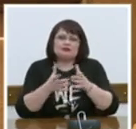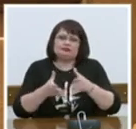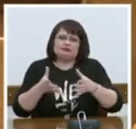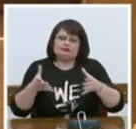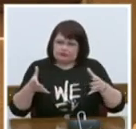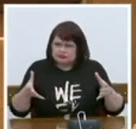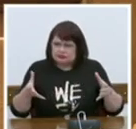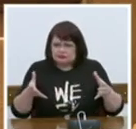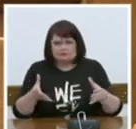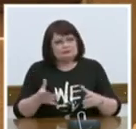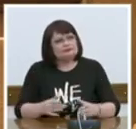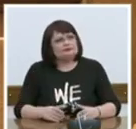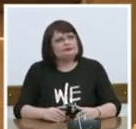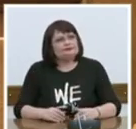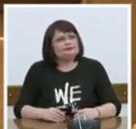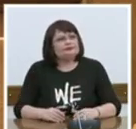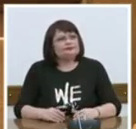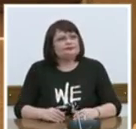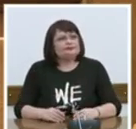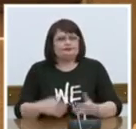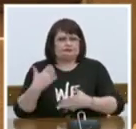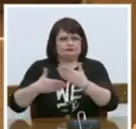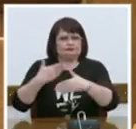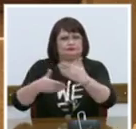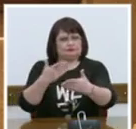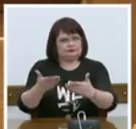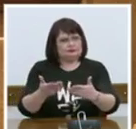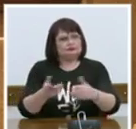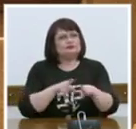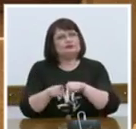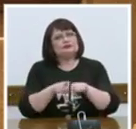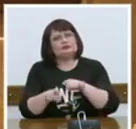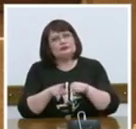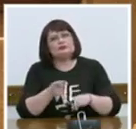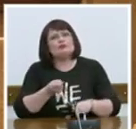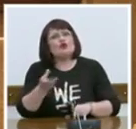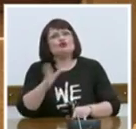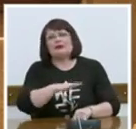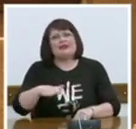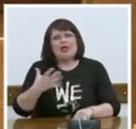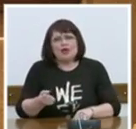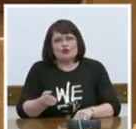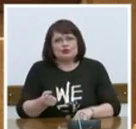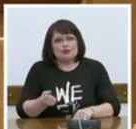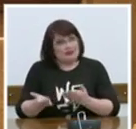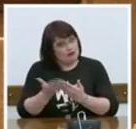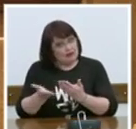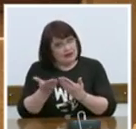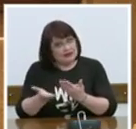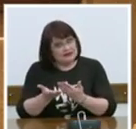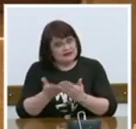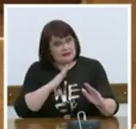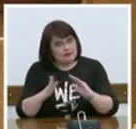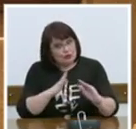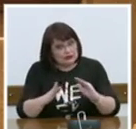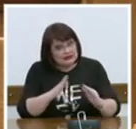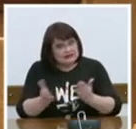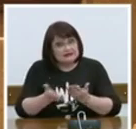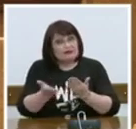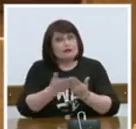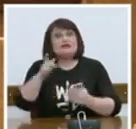αριθμητικά, αλλά γεωμετρικά σε σχέση με τον αριθμό των παιδιών? Θα μεριμνήσει να στηρίξει την